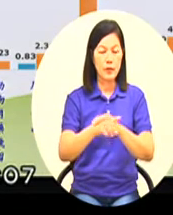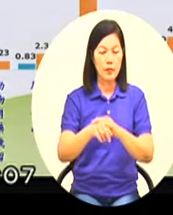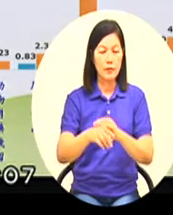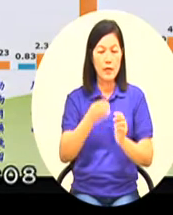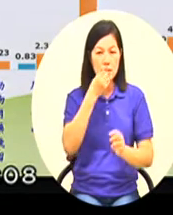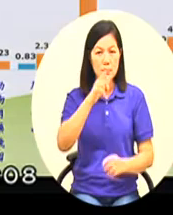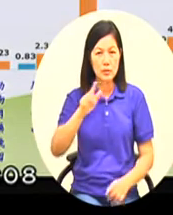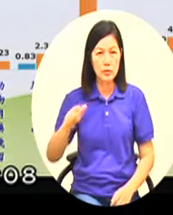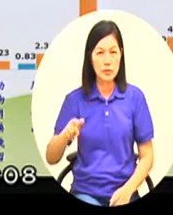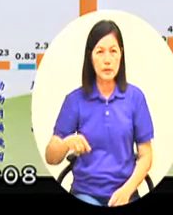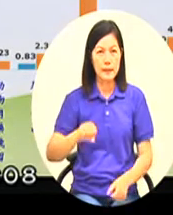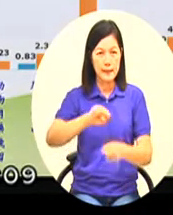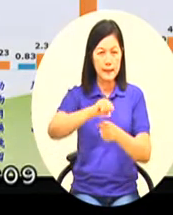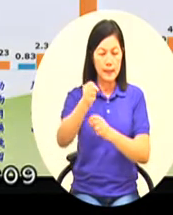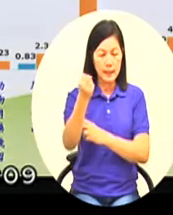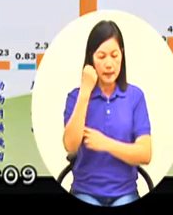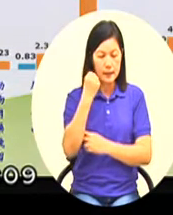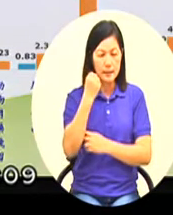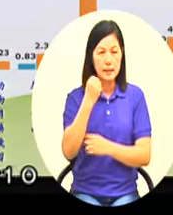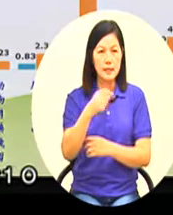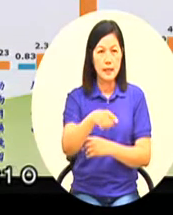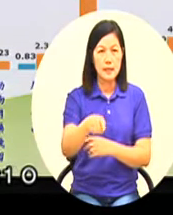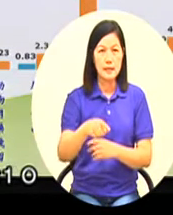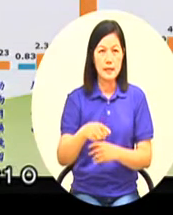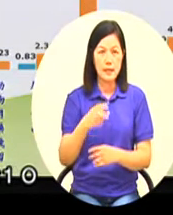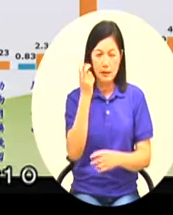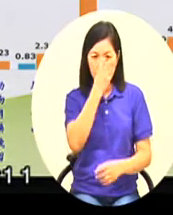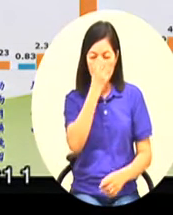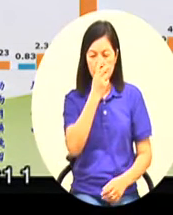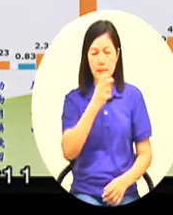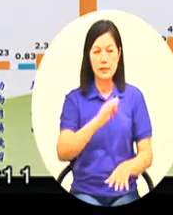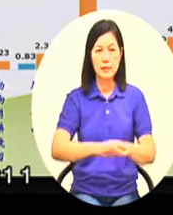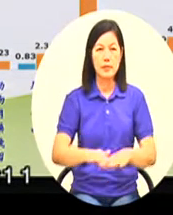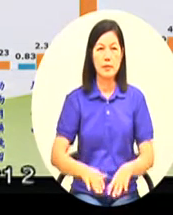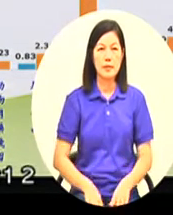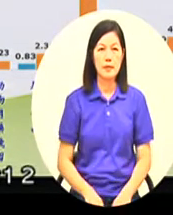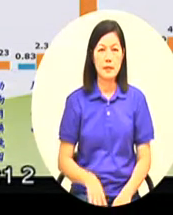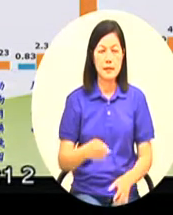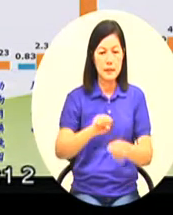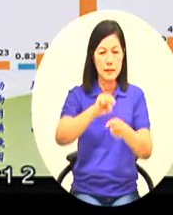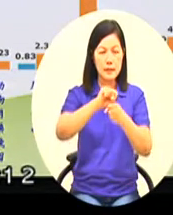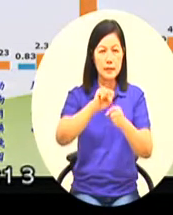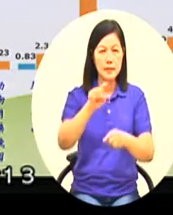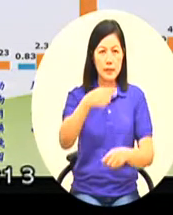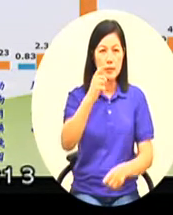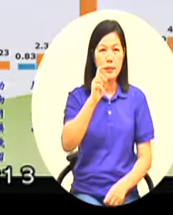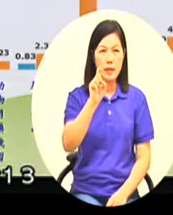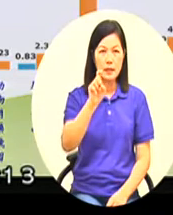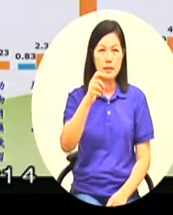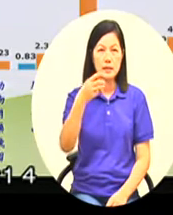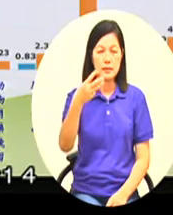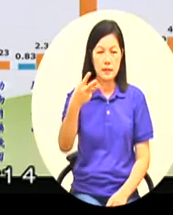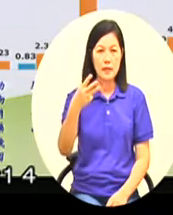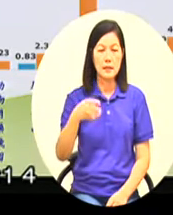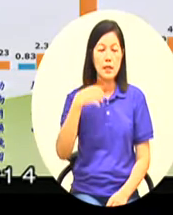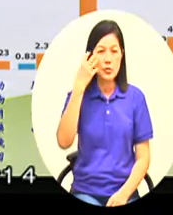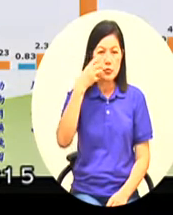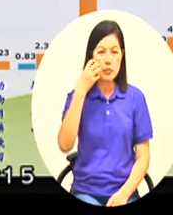再加强我们的稽查。这总共预计要稽查是包括有增加113件，包括我们的蔬果以